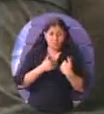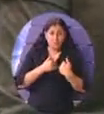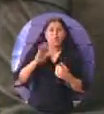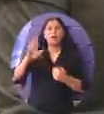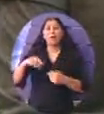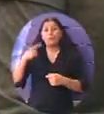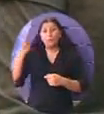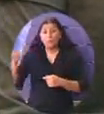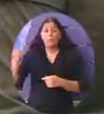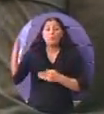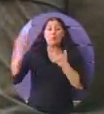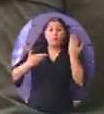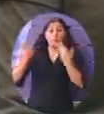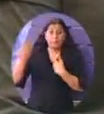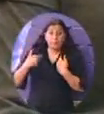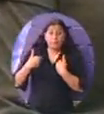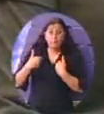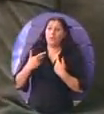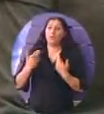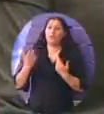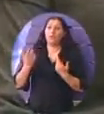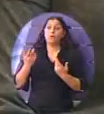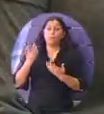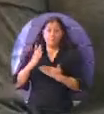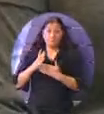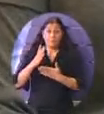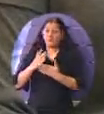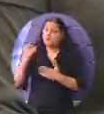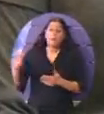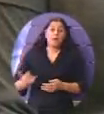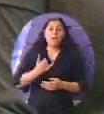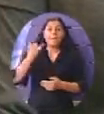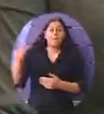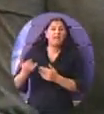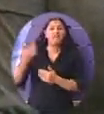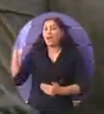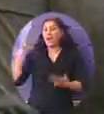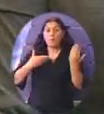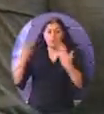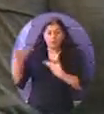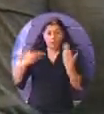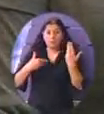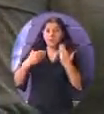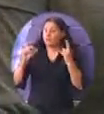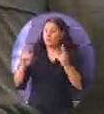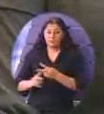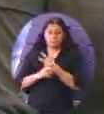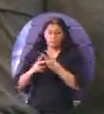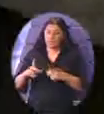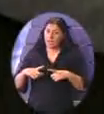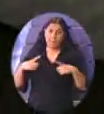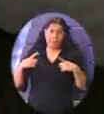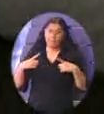נרים עליי מכות ו... מרוב שהוא מרביץ לי תמיד ונותן מכות וזה, אני לא יכלתי לחיות